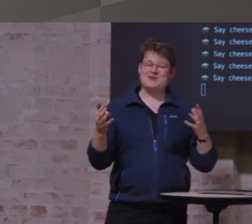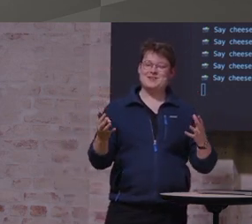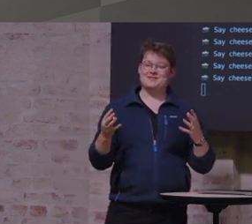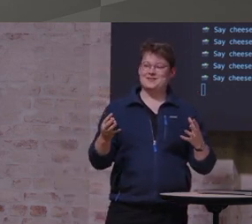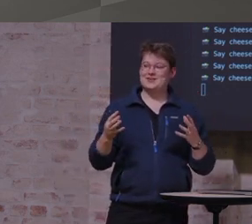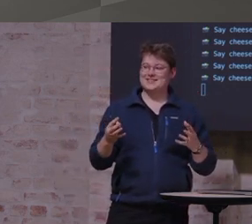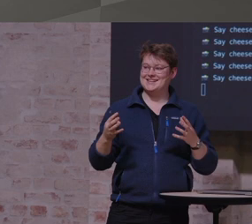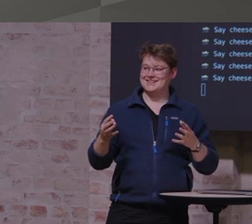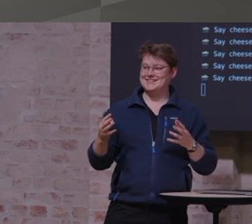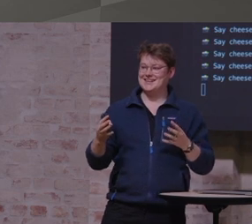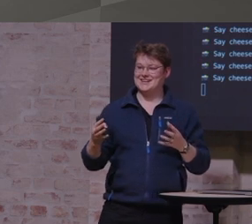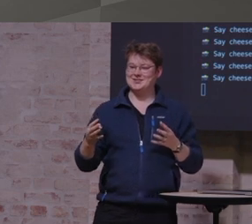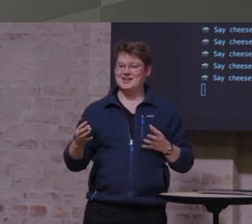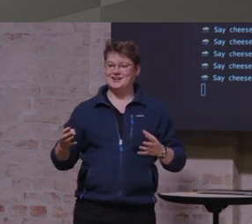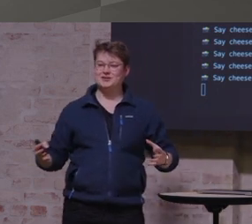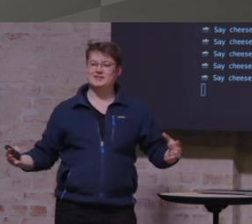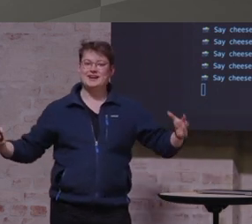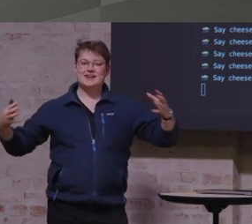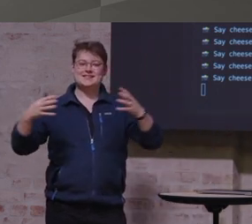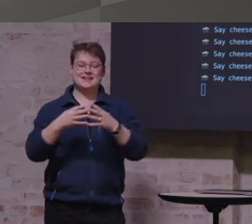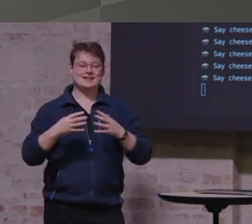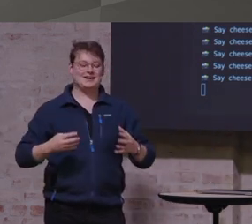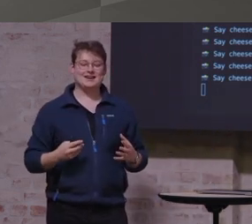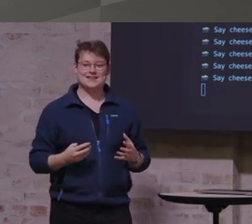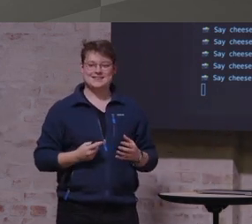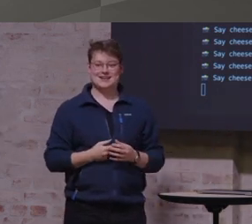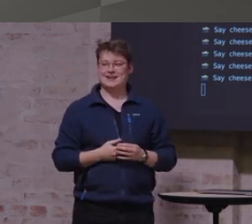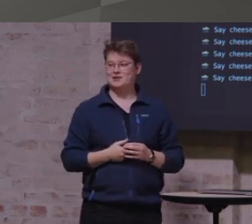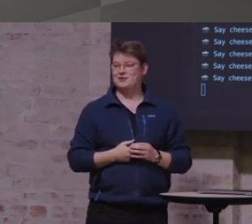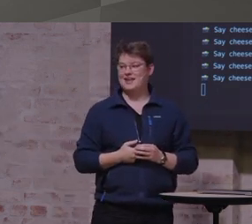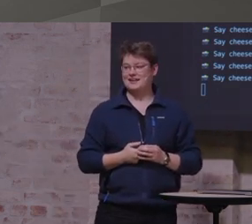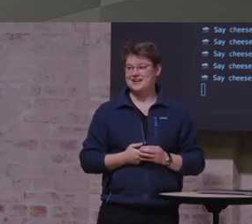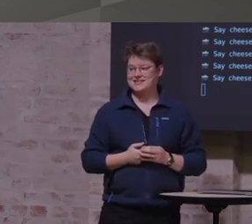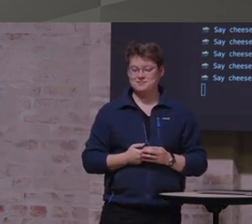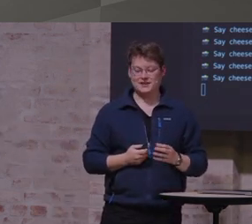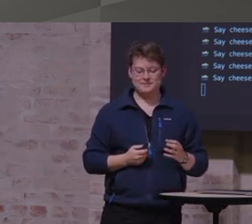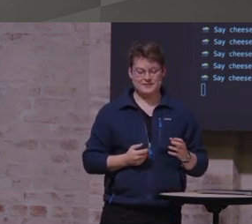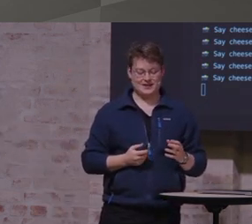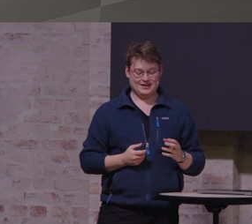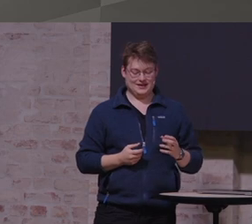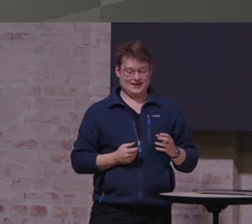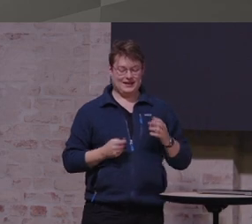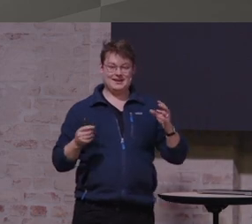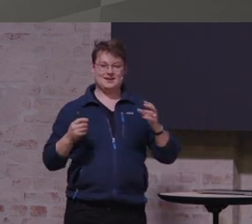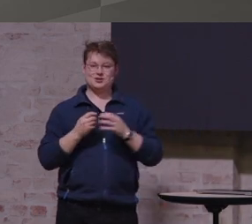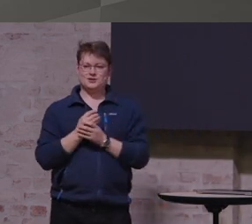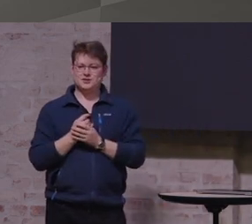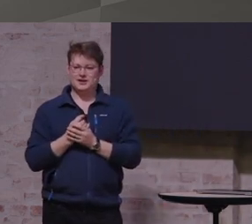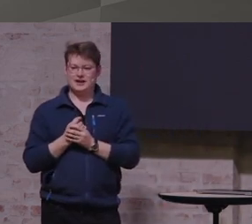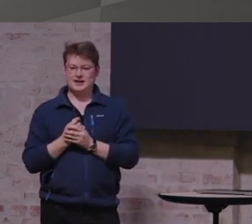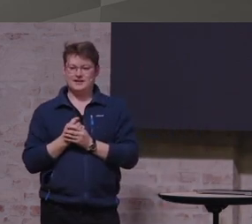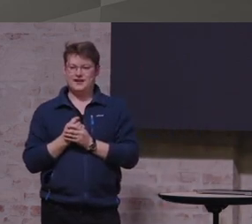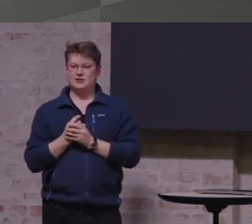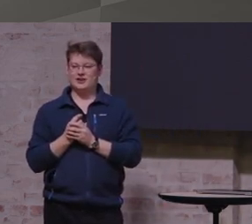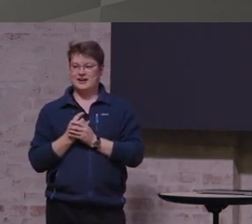vi begynner å få noen ganske interessante resultater nå, når vi setter alle disse teknologiene sammen. Da. Helt, helt til slutt så